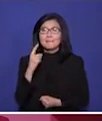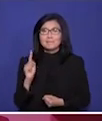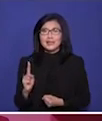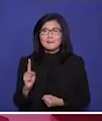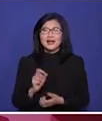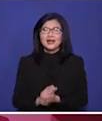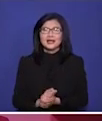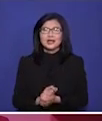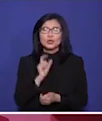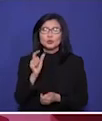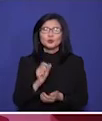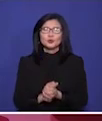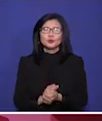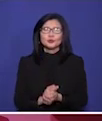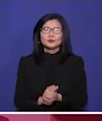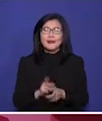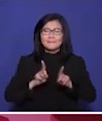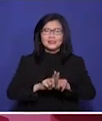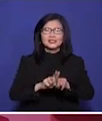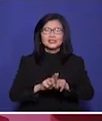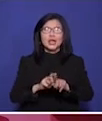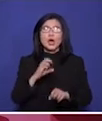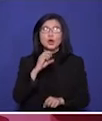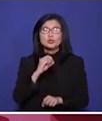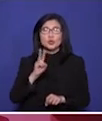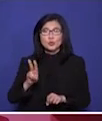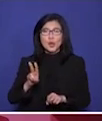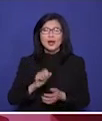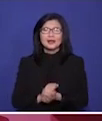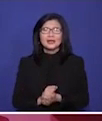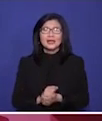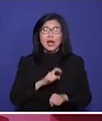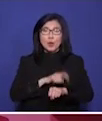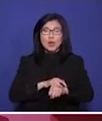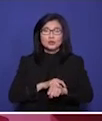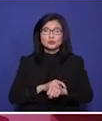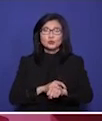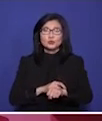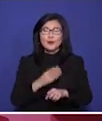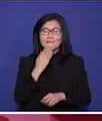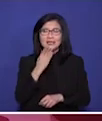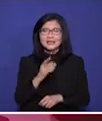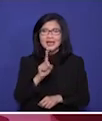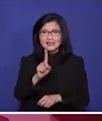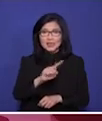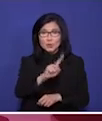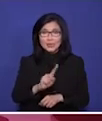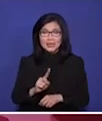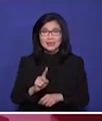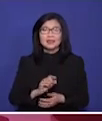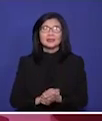kami berikan kepada paslon nomor 02 dan waktu bertanya adalah 1 menit dimulai saat